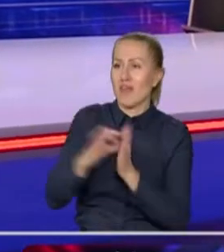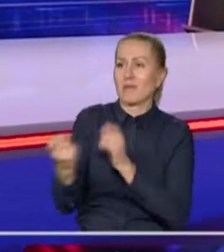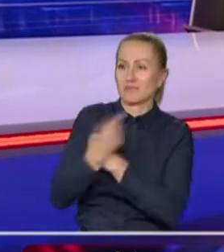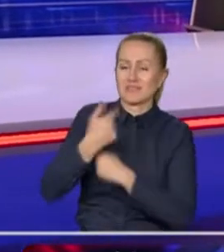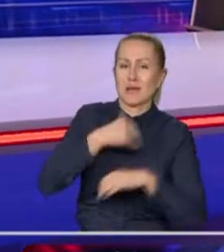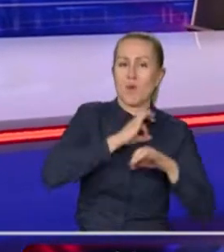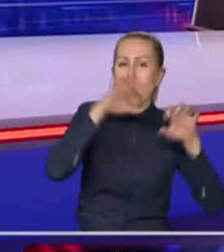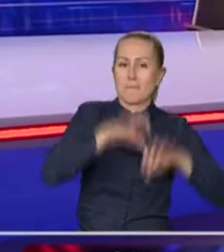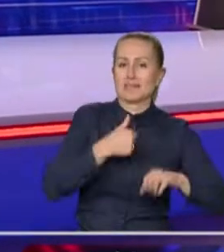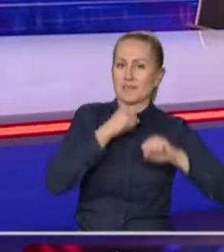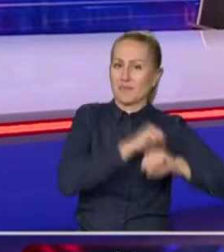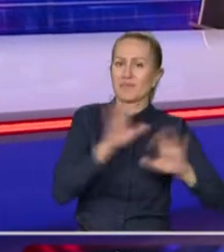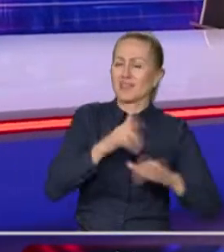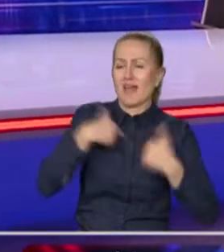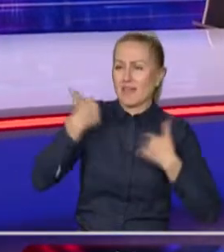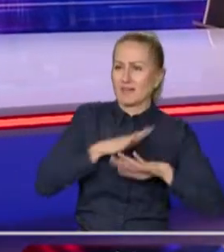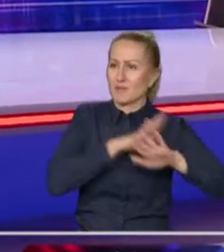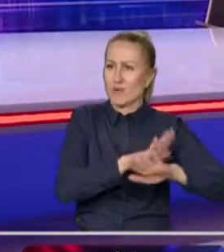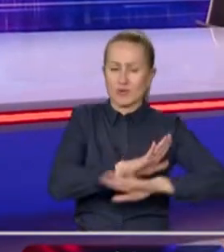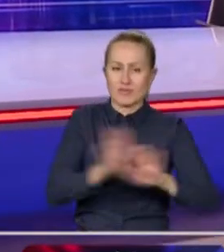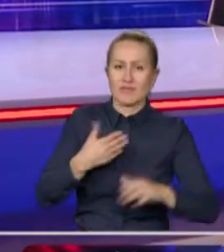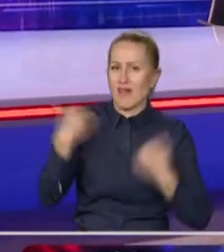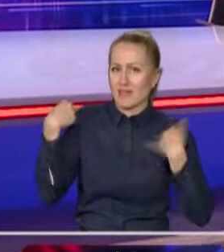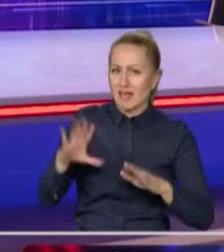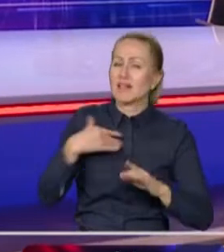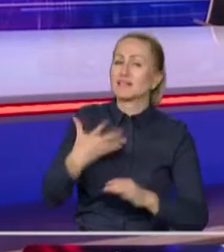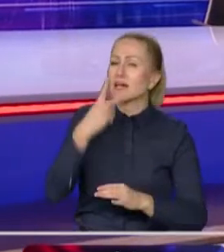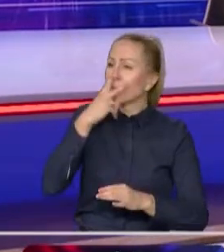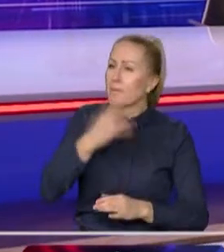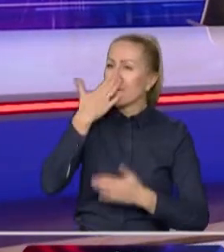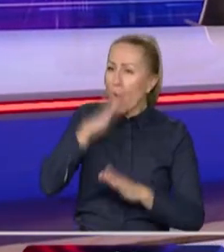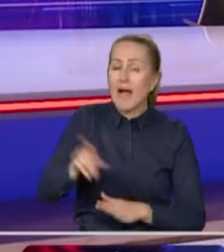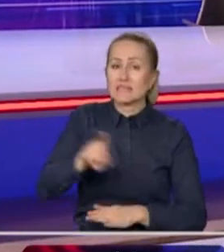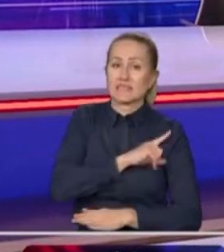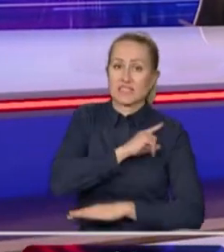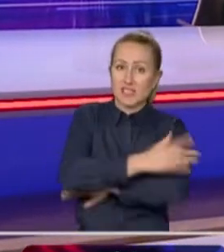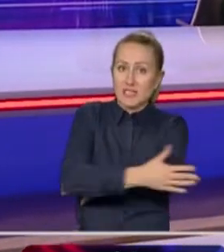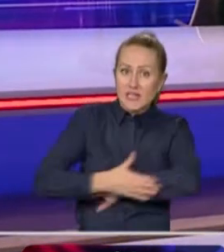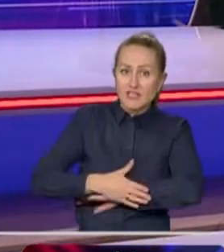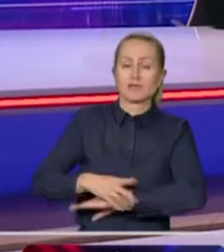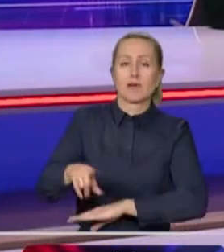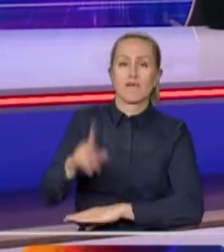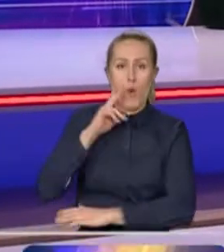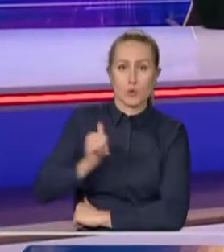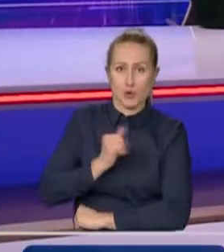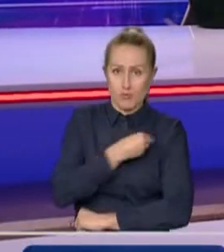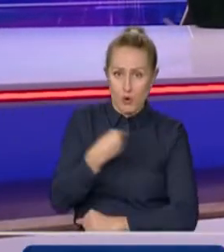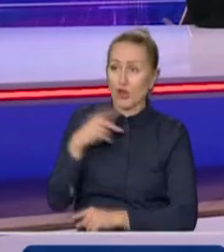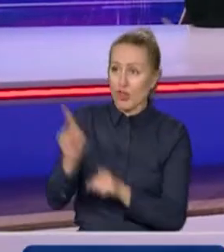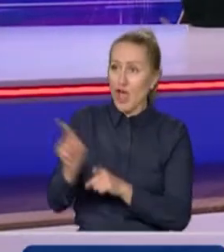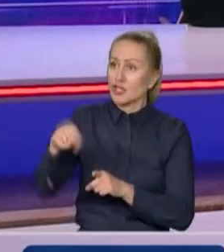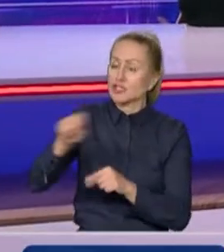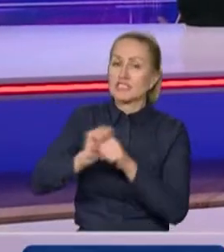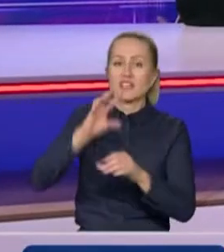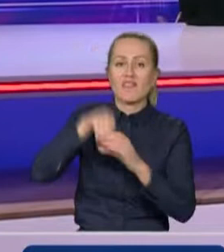swojego prezesa. Nie zamierzam nikogo bronić. Chcę tylko zwrócić uwagę, że Straż Graniczna i Wojsko Polskie to także są te elementy w